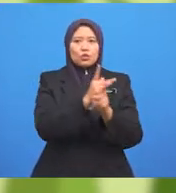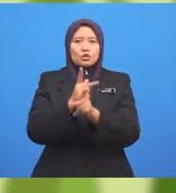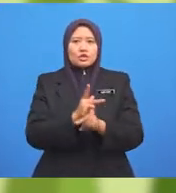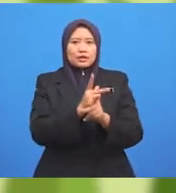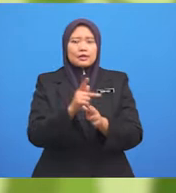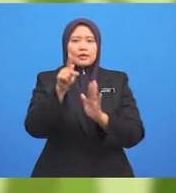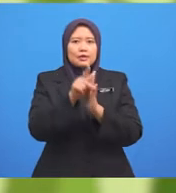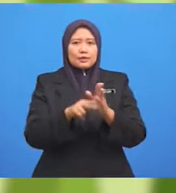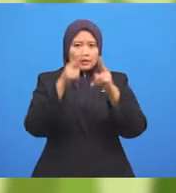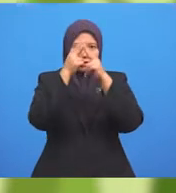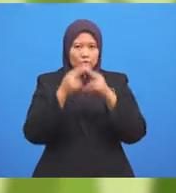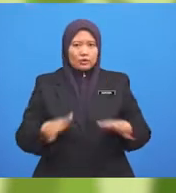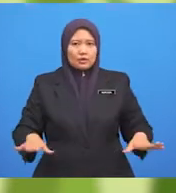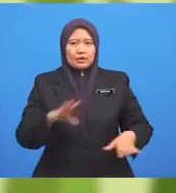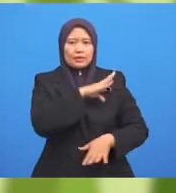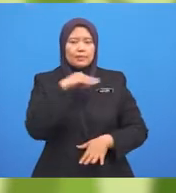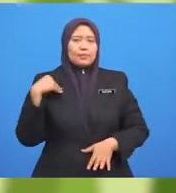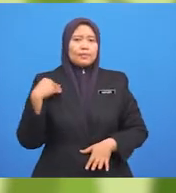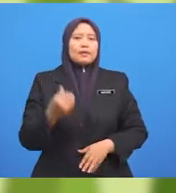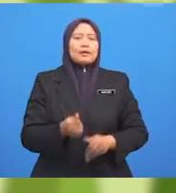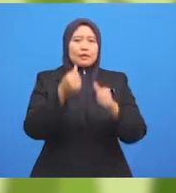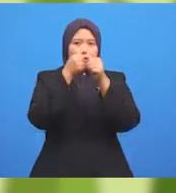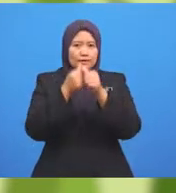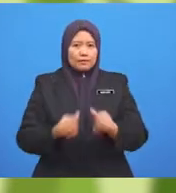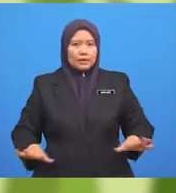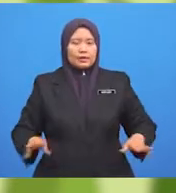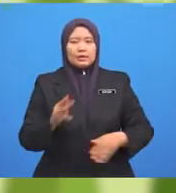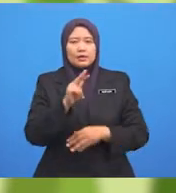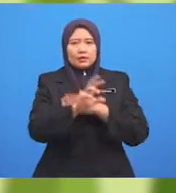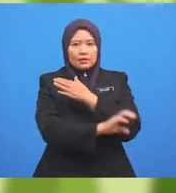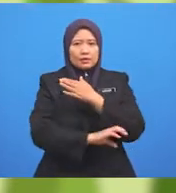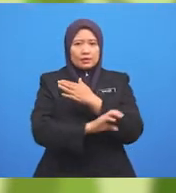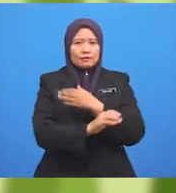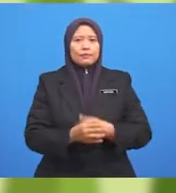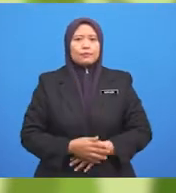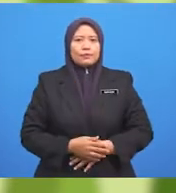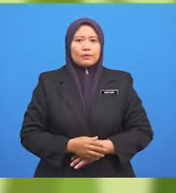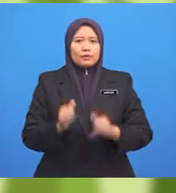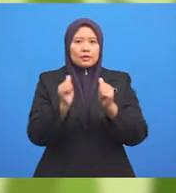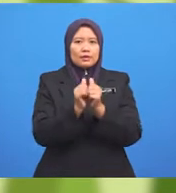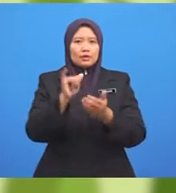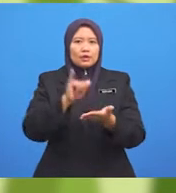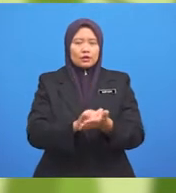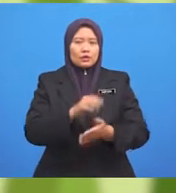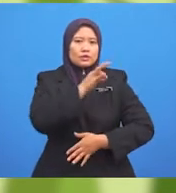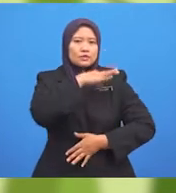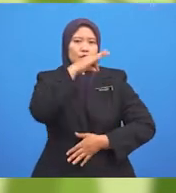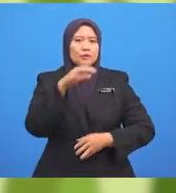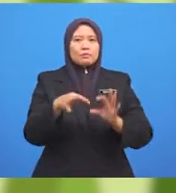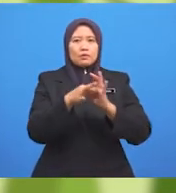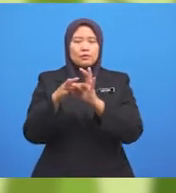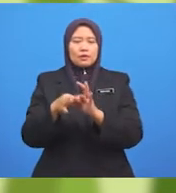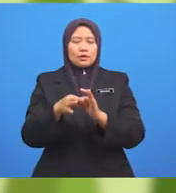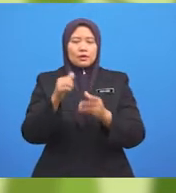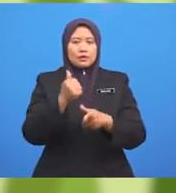dan keamanan negara. Dengan itu, semangat perpaduan antara kaum dapat